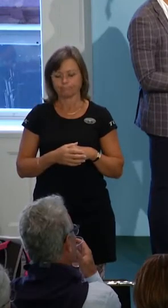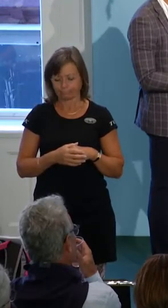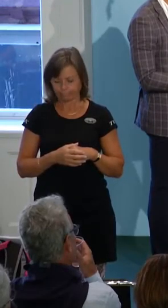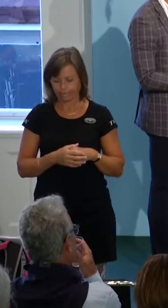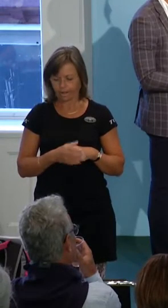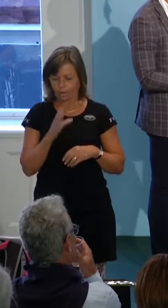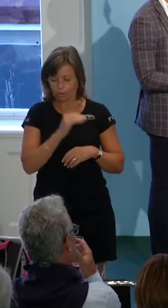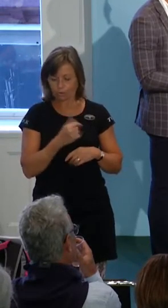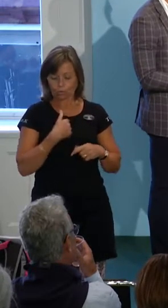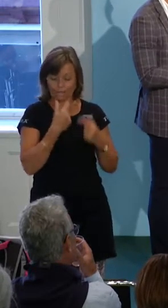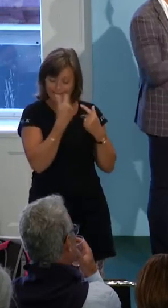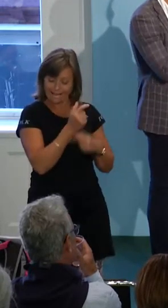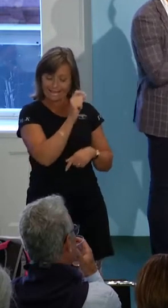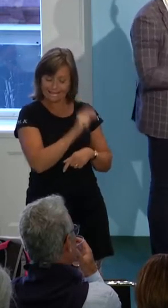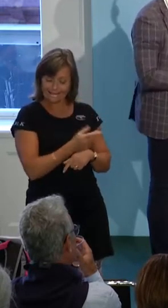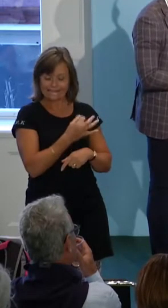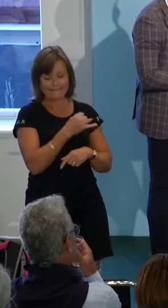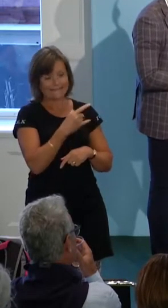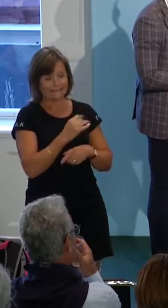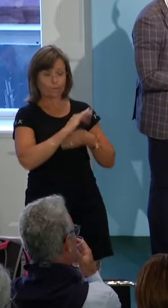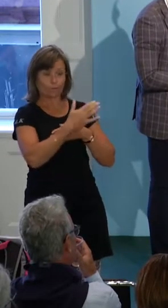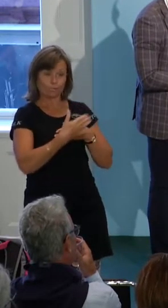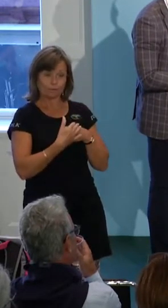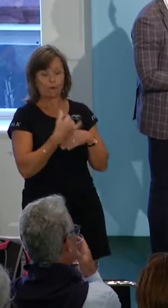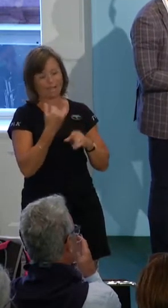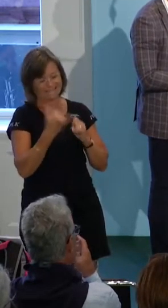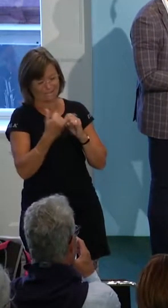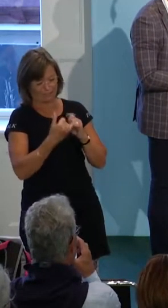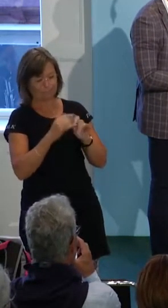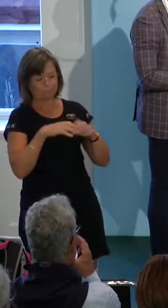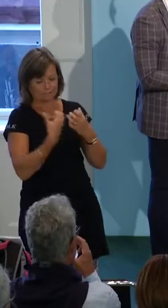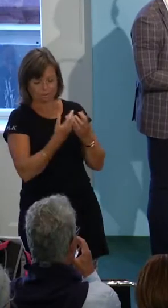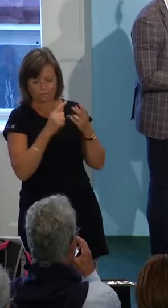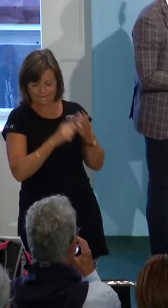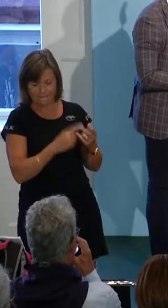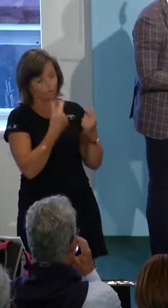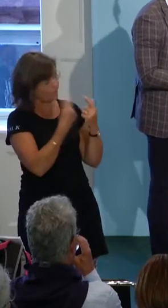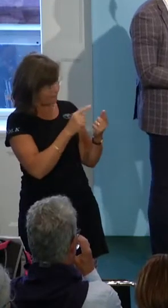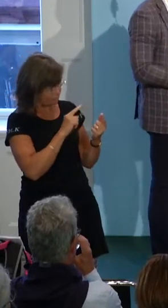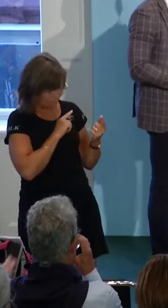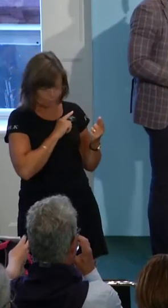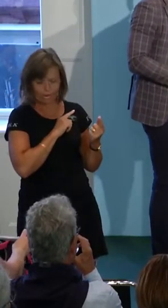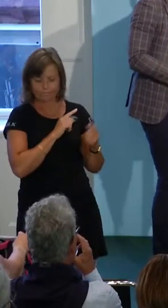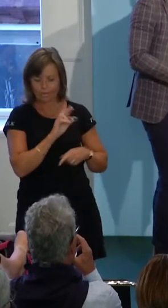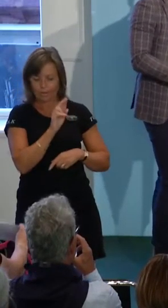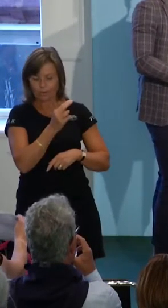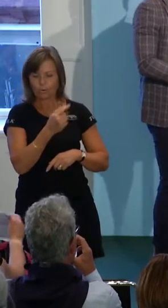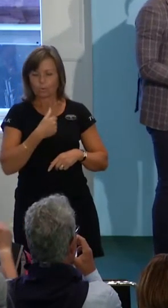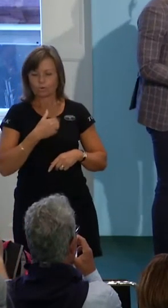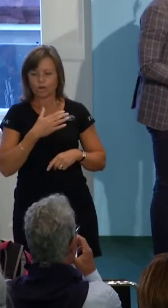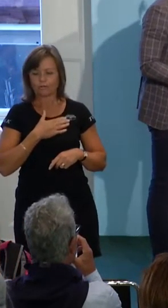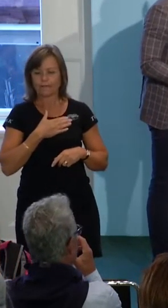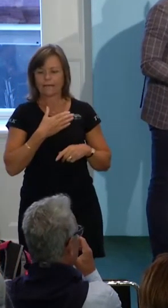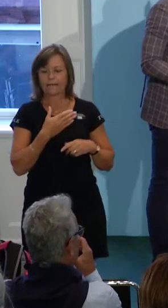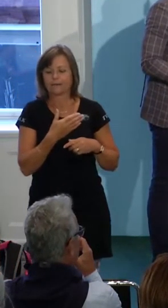Jag gör så att jag tackar dig, Cecilia, för nu kommer komma tillbaka i slutet av seminariet igen. Ja. Så tack så mycket för det här. Så jag skulle vilja bjuda